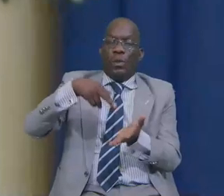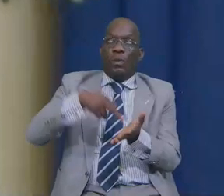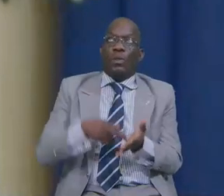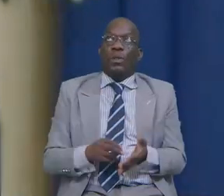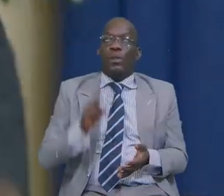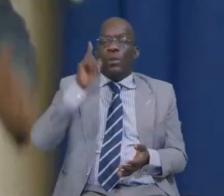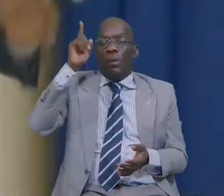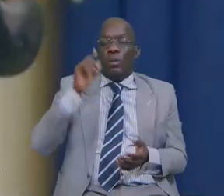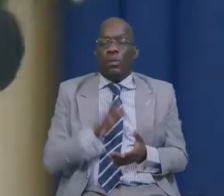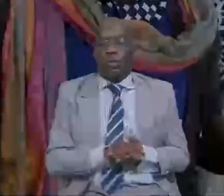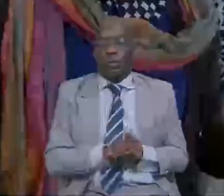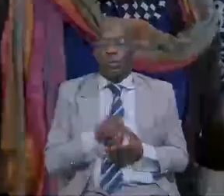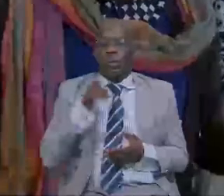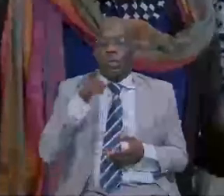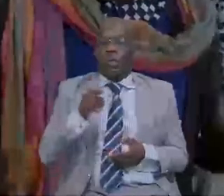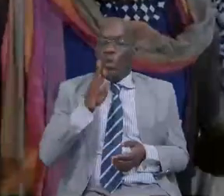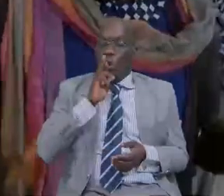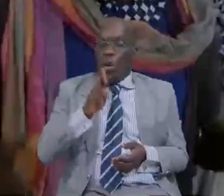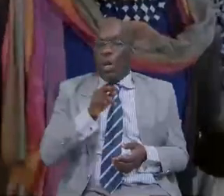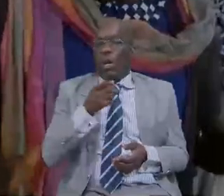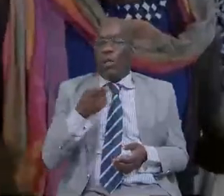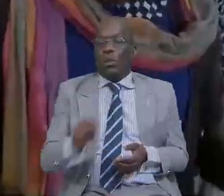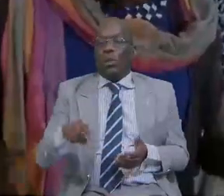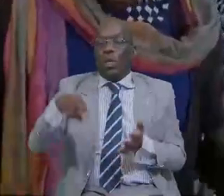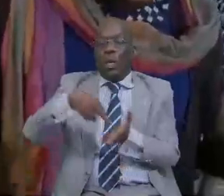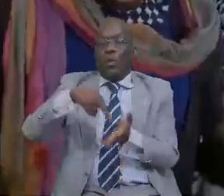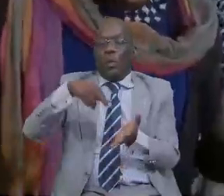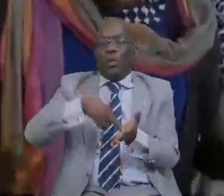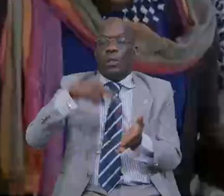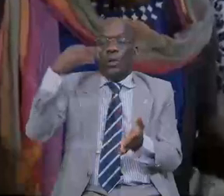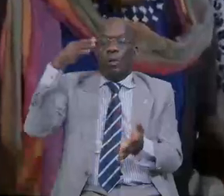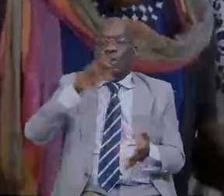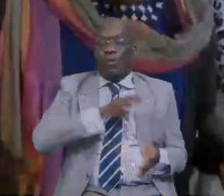Représente-le. Tu es l'ambassadeur de Christ.